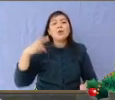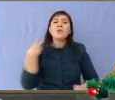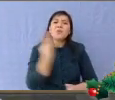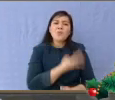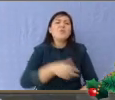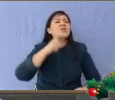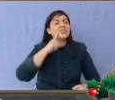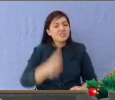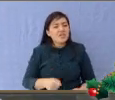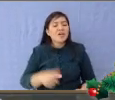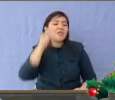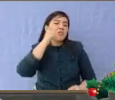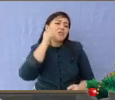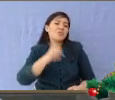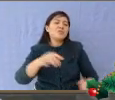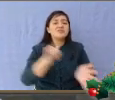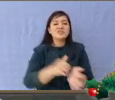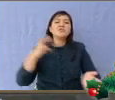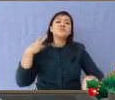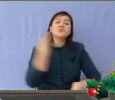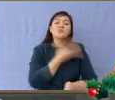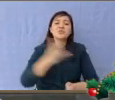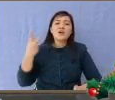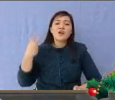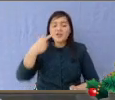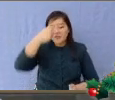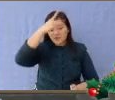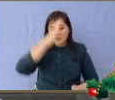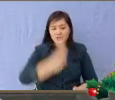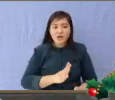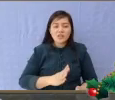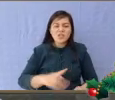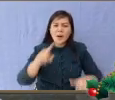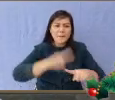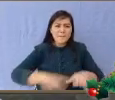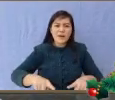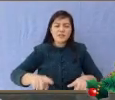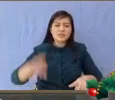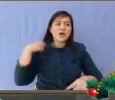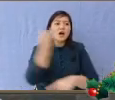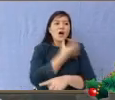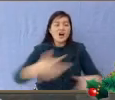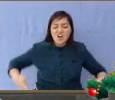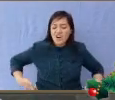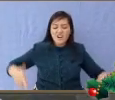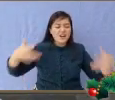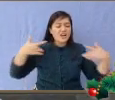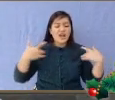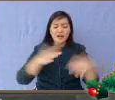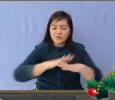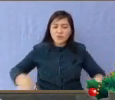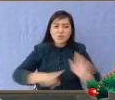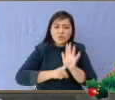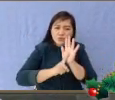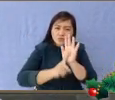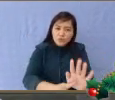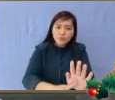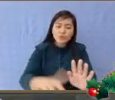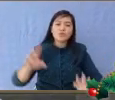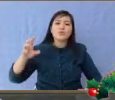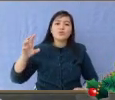pananampalataya. All right. Amen. Nakakalimutan natin na meron po tayong testimony na dapat